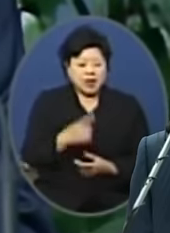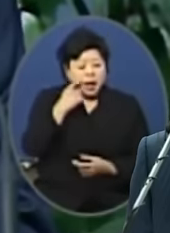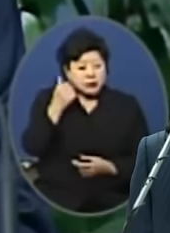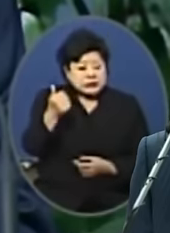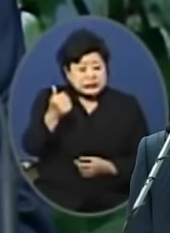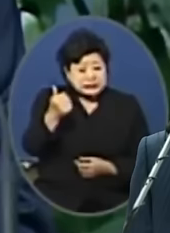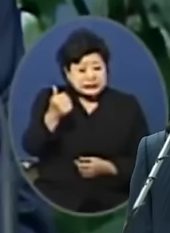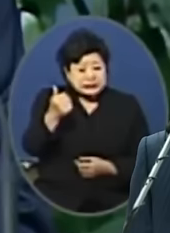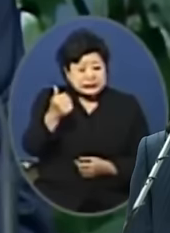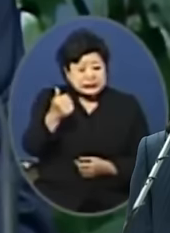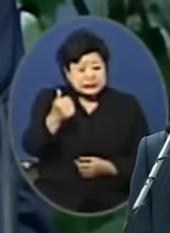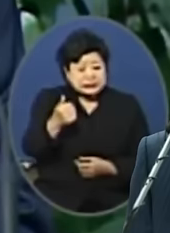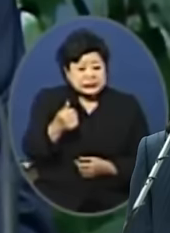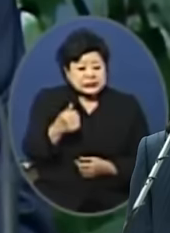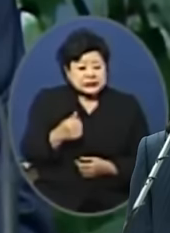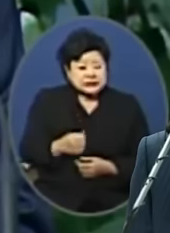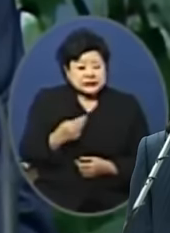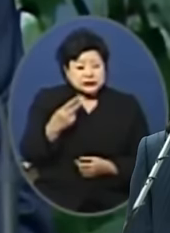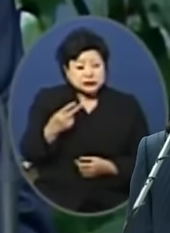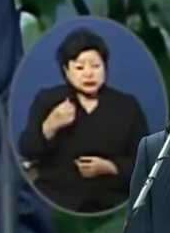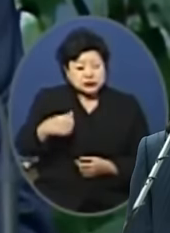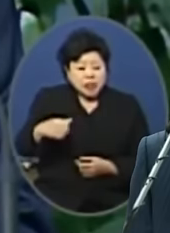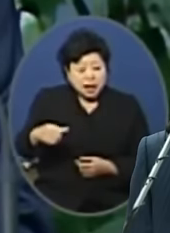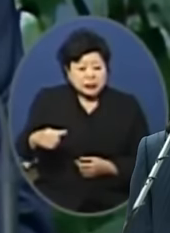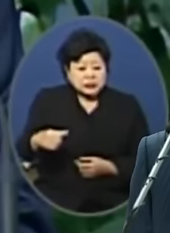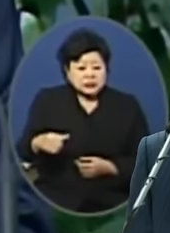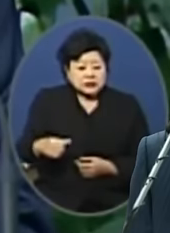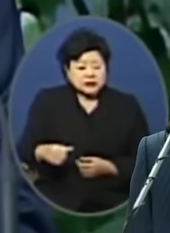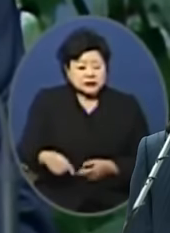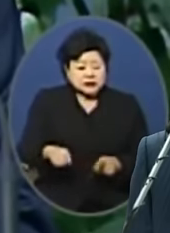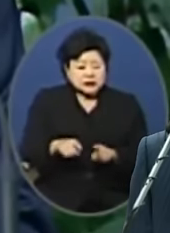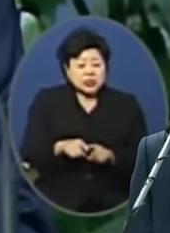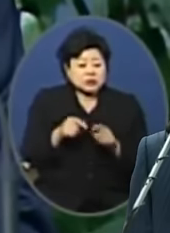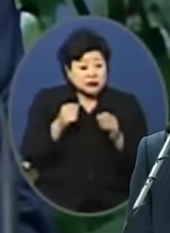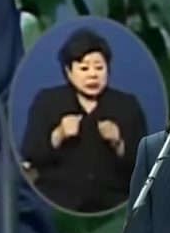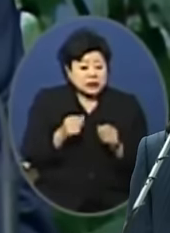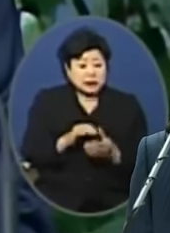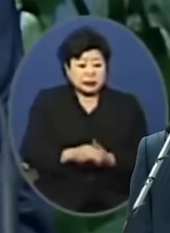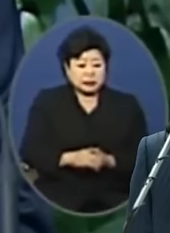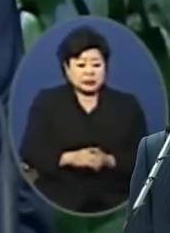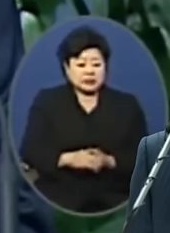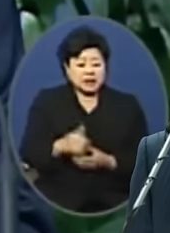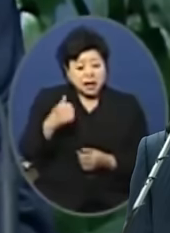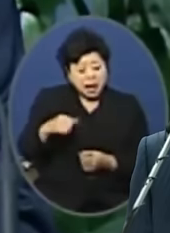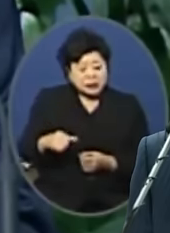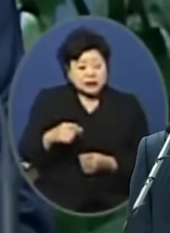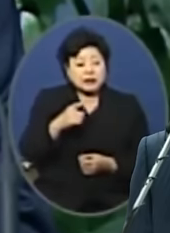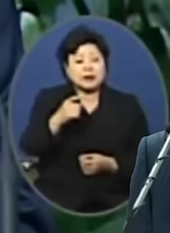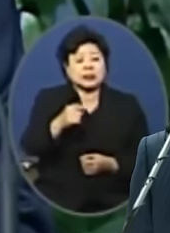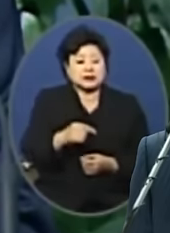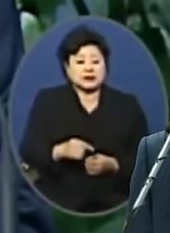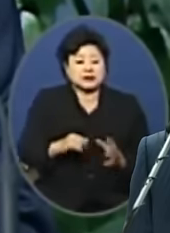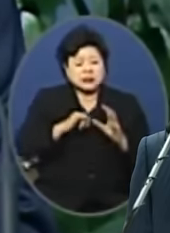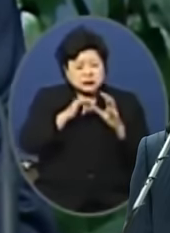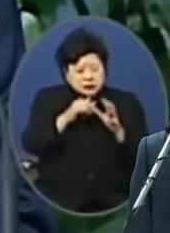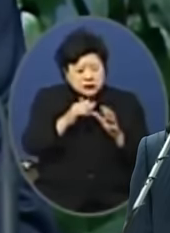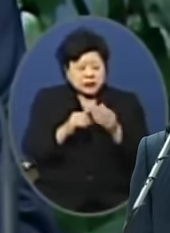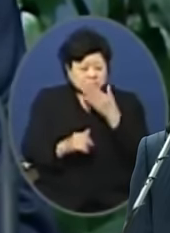아버지가 두 아들을 거느리고 호라비가 사는데 그 아들들 보고 이